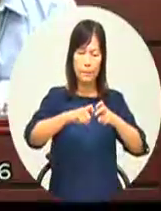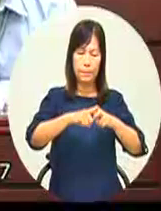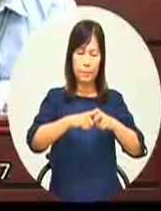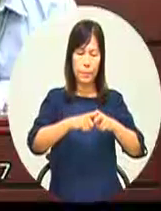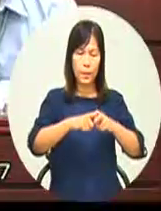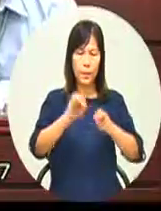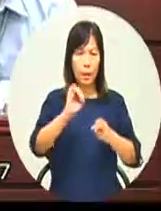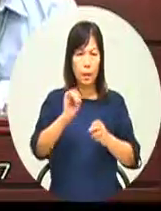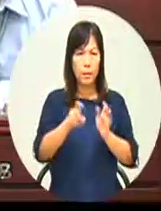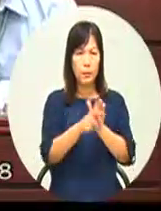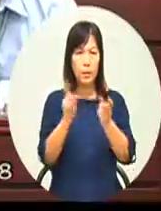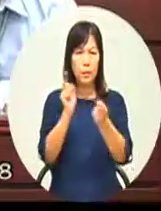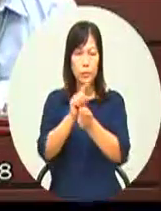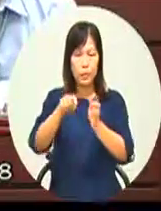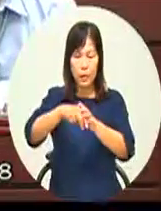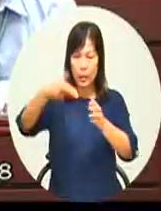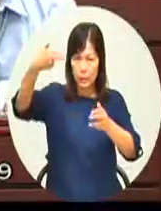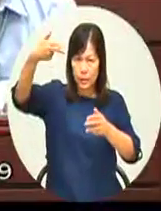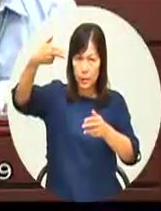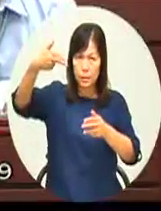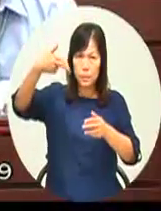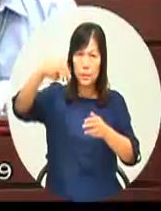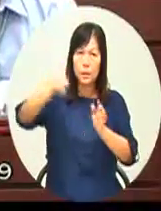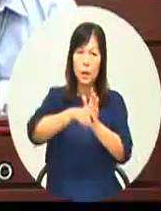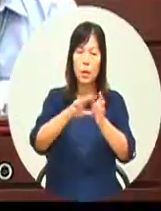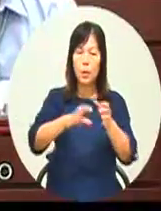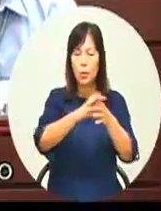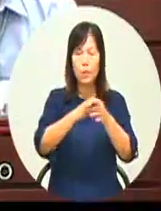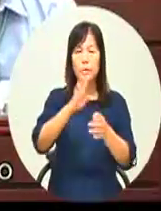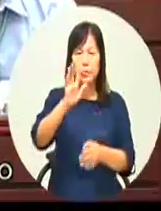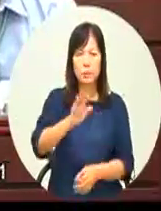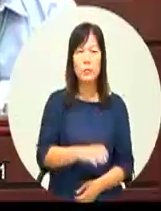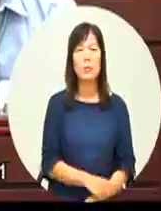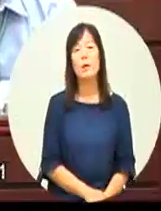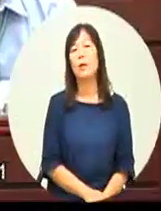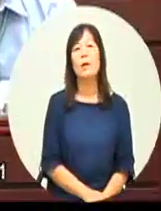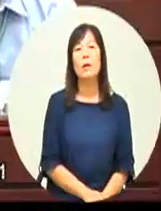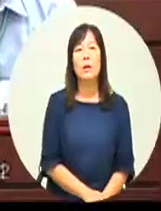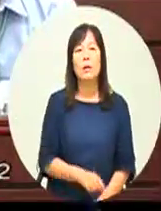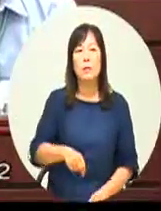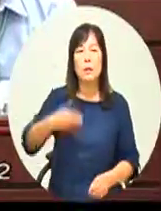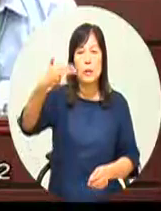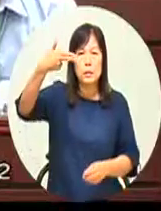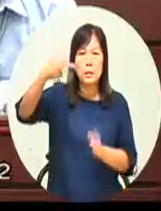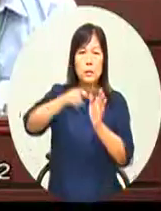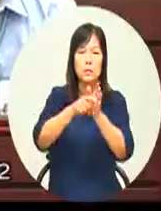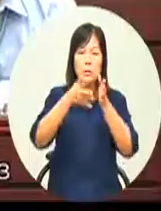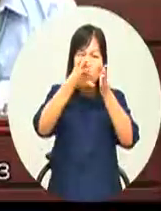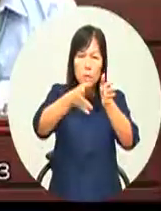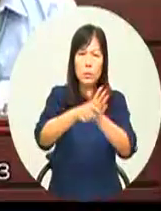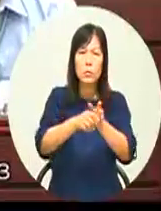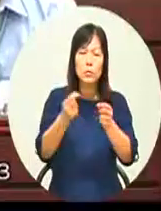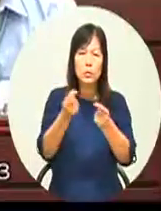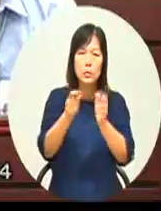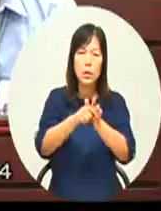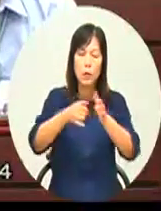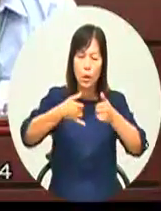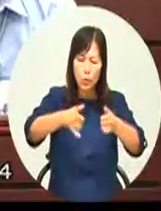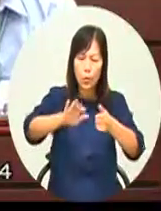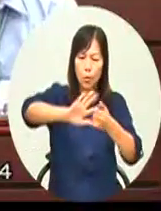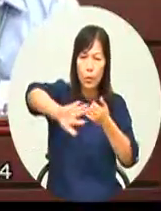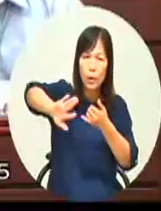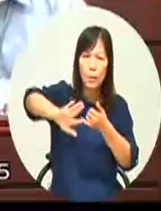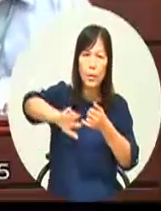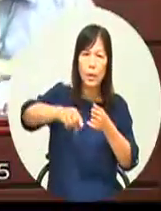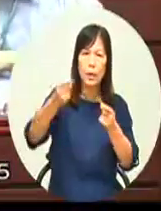这个监视系统的关心哈。这个监视系统主要是针对我们的路外，特